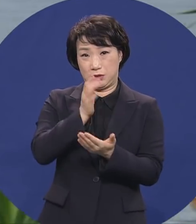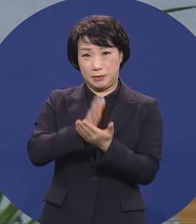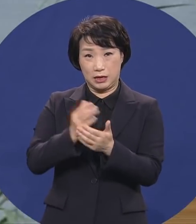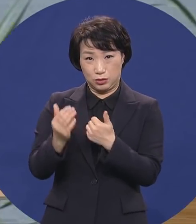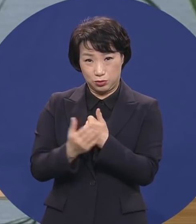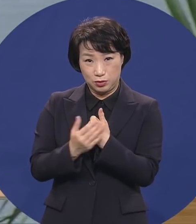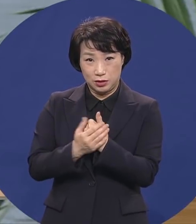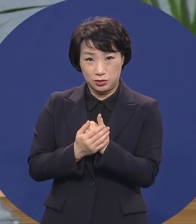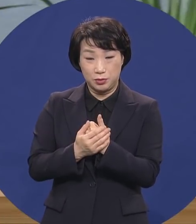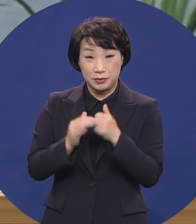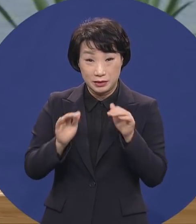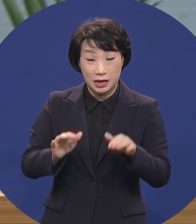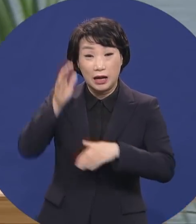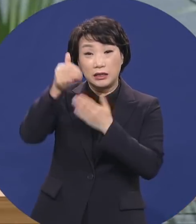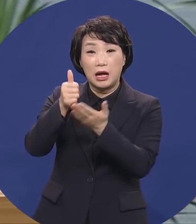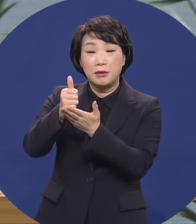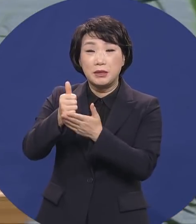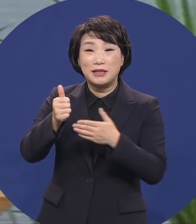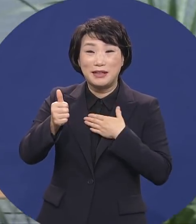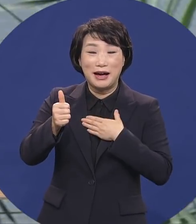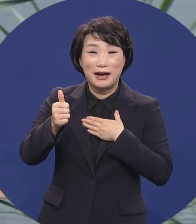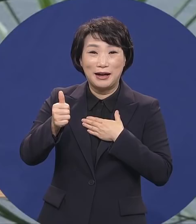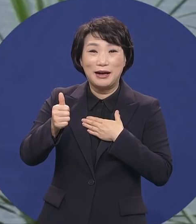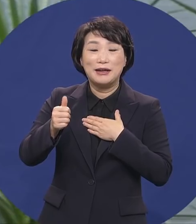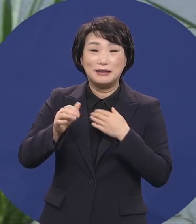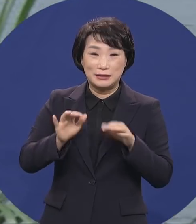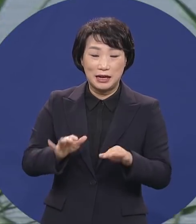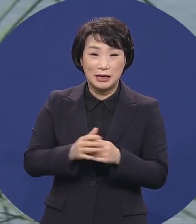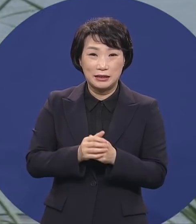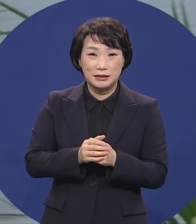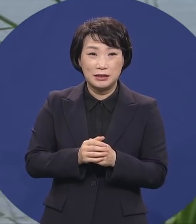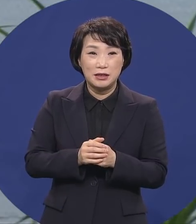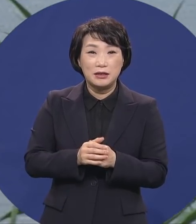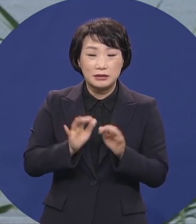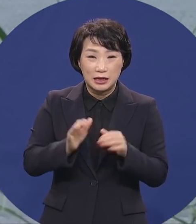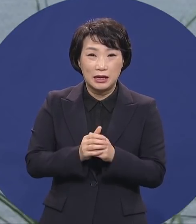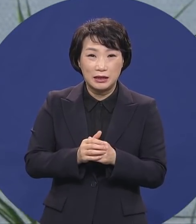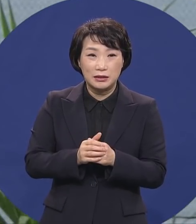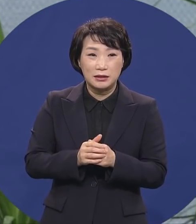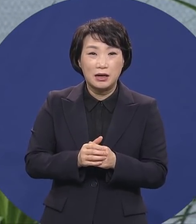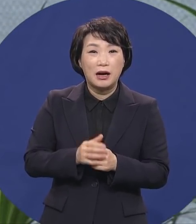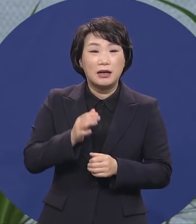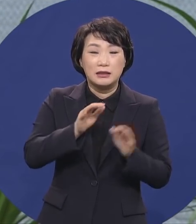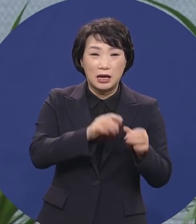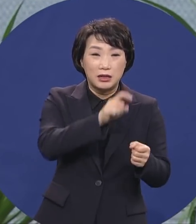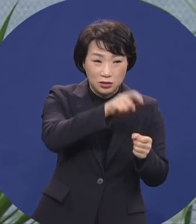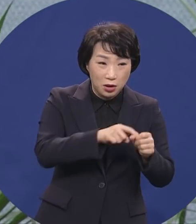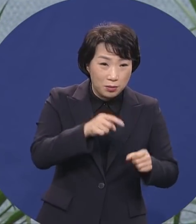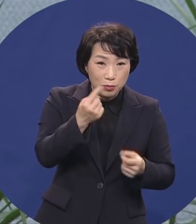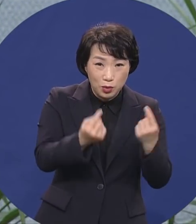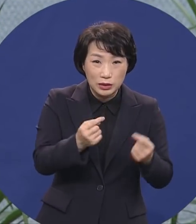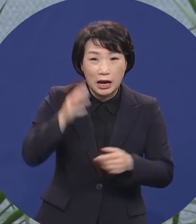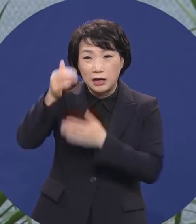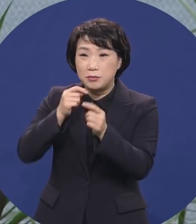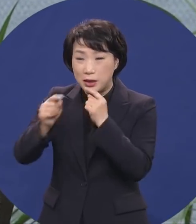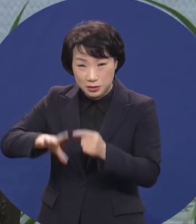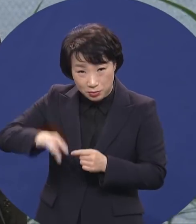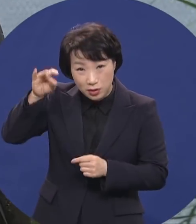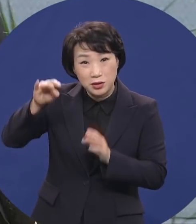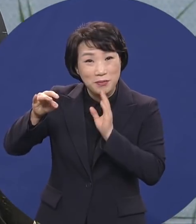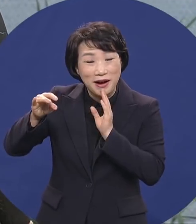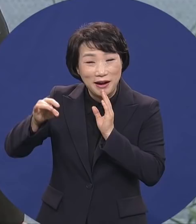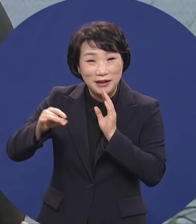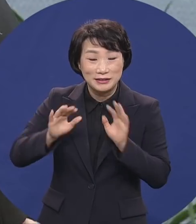도와주시고, 하나님이 해볼 수 없는 사람은 떡보다 하나님 말씀을 우선하는 사람이요, 하나님이 해볼 수